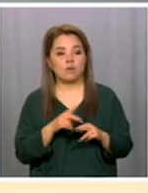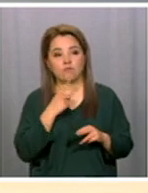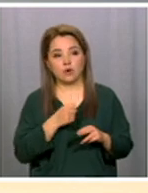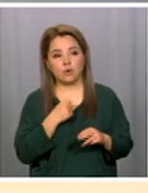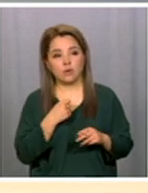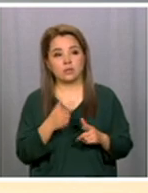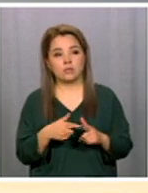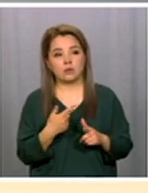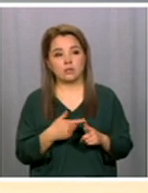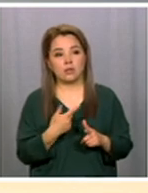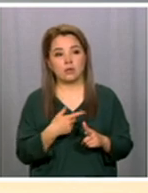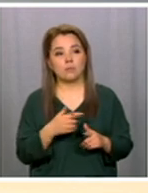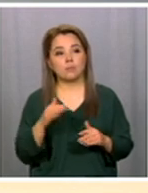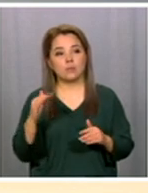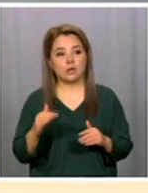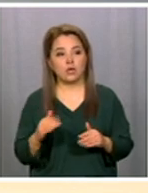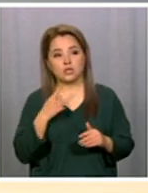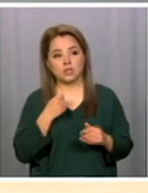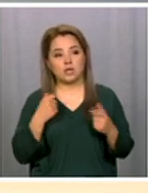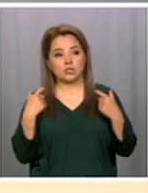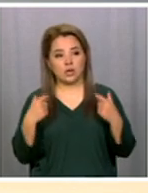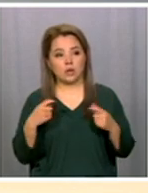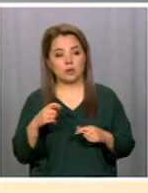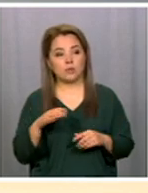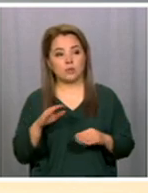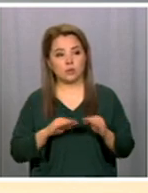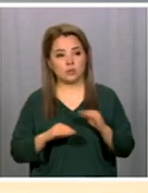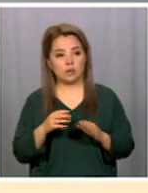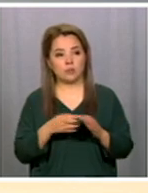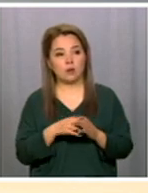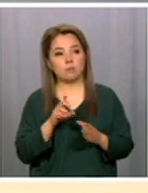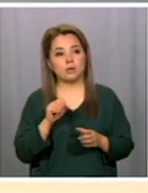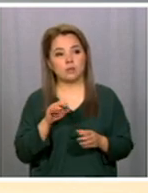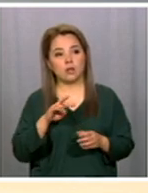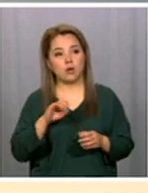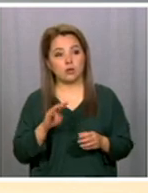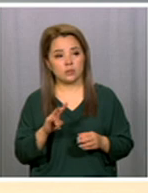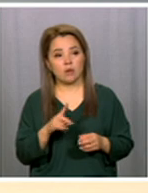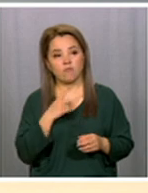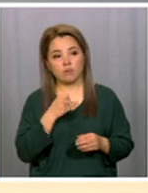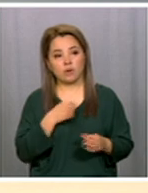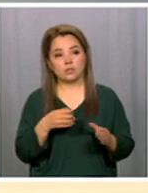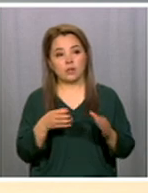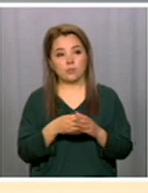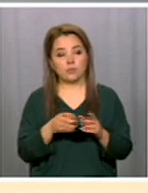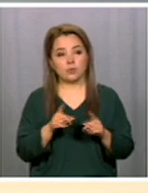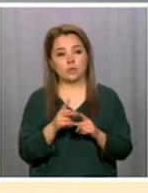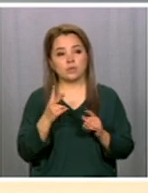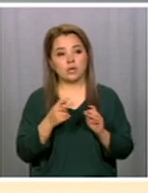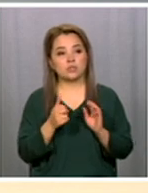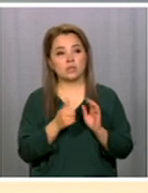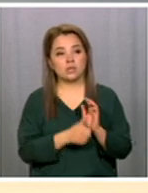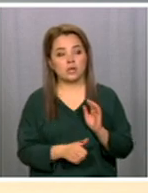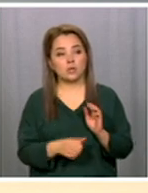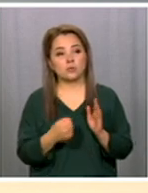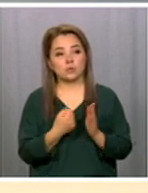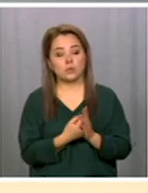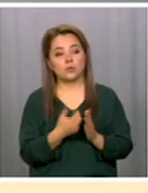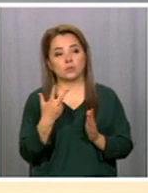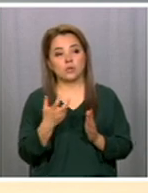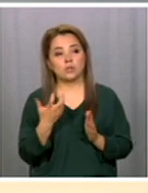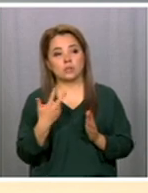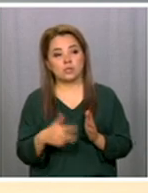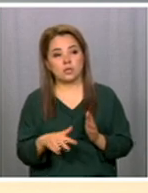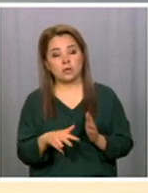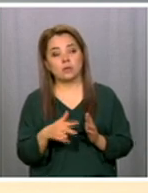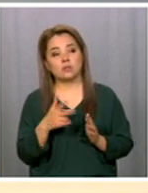состава. Батальон – войсковое подразделение от 360 до